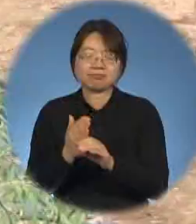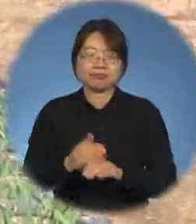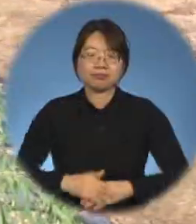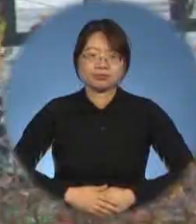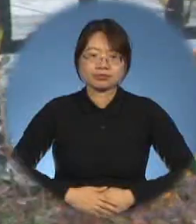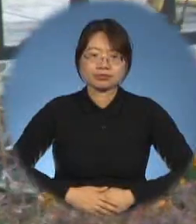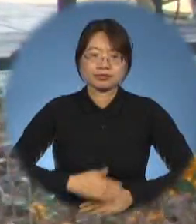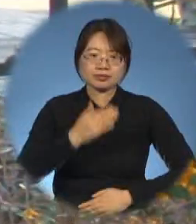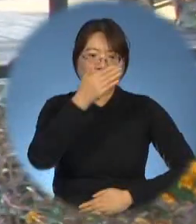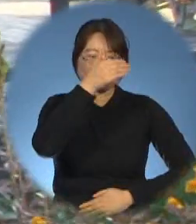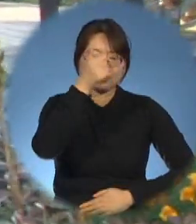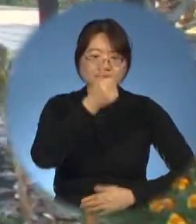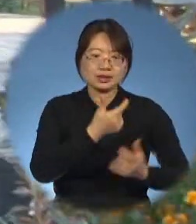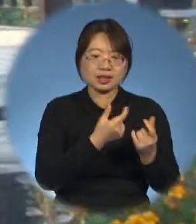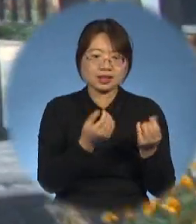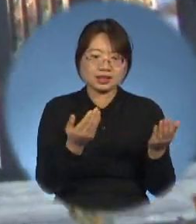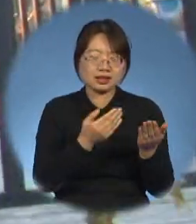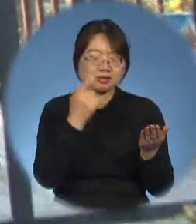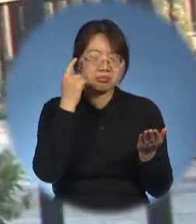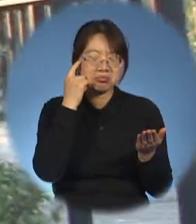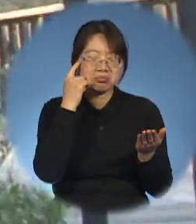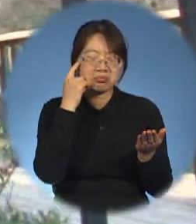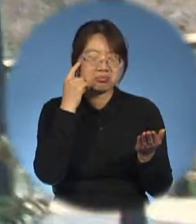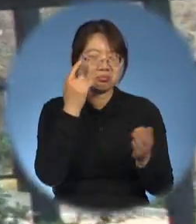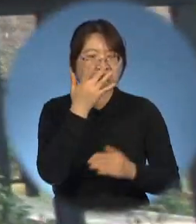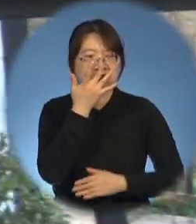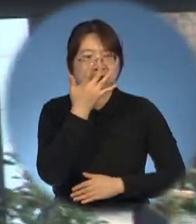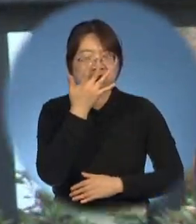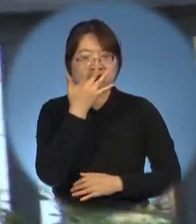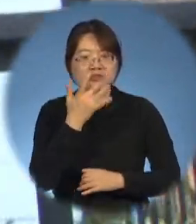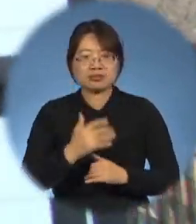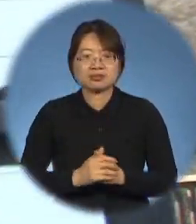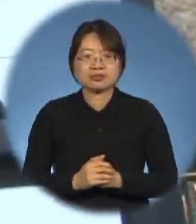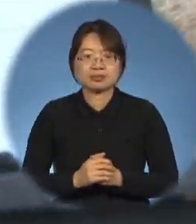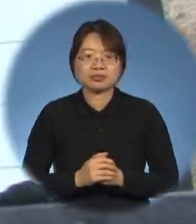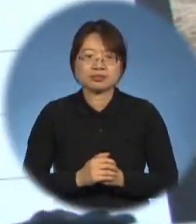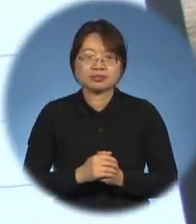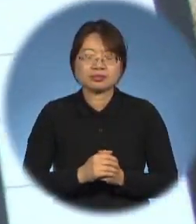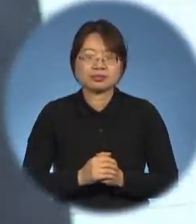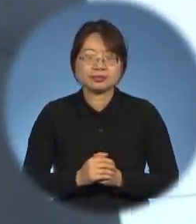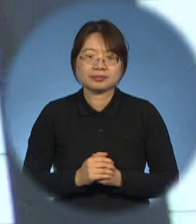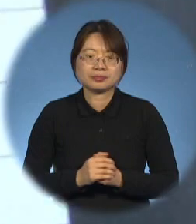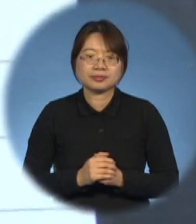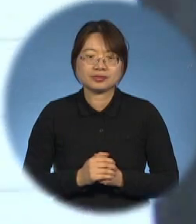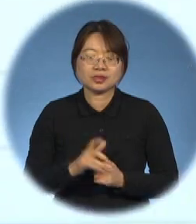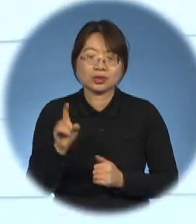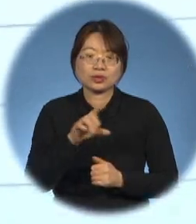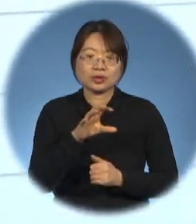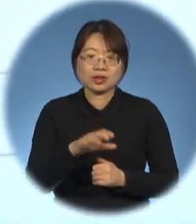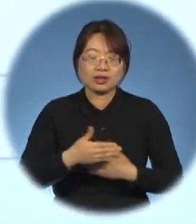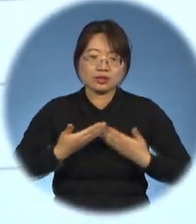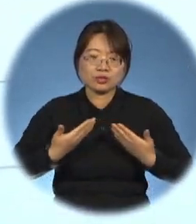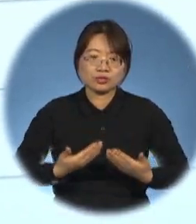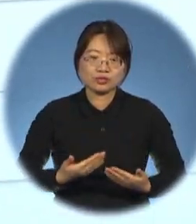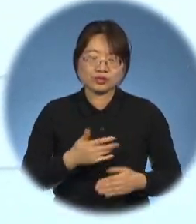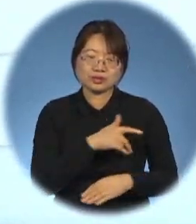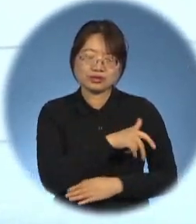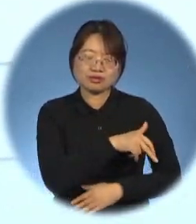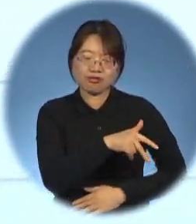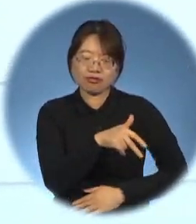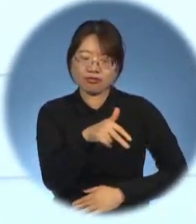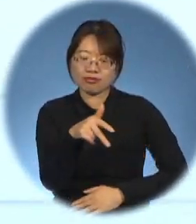할아버지는 함께 일하실 생각이 없으신가 봅니다 어디 랑 난처 요우니 향